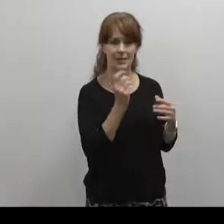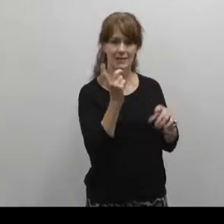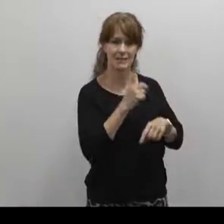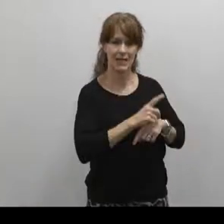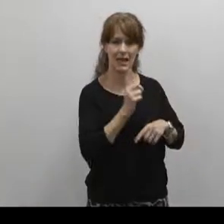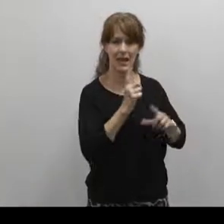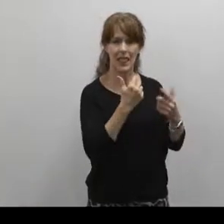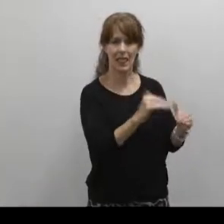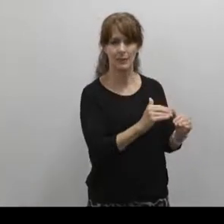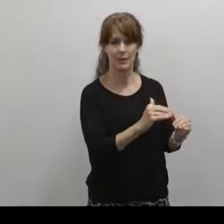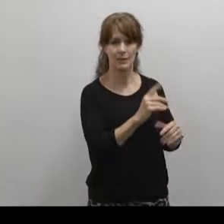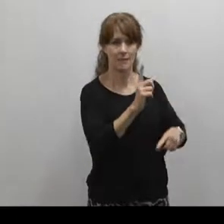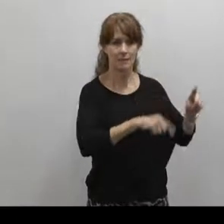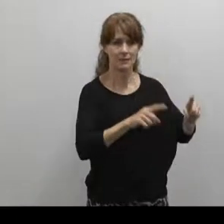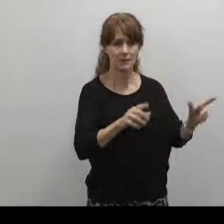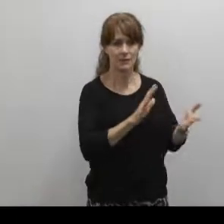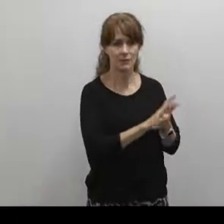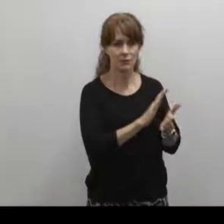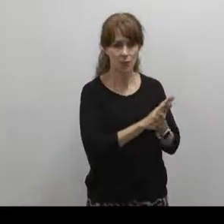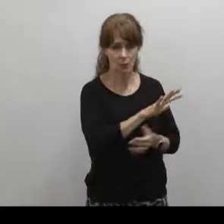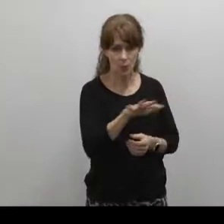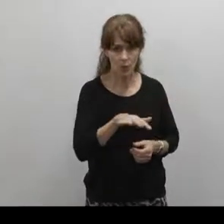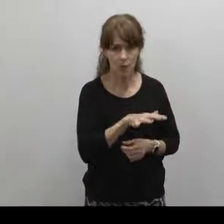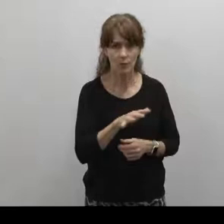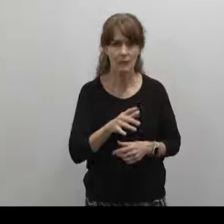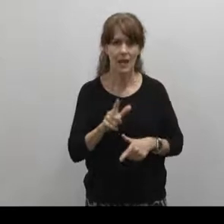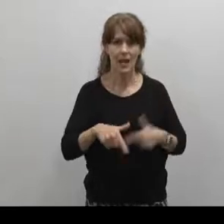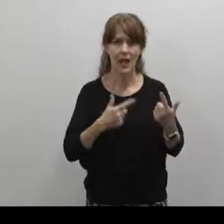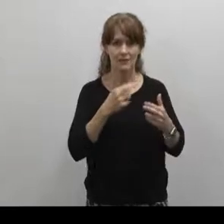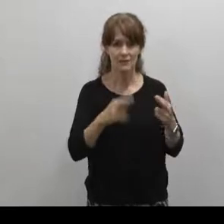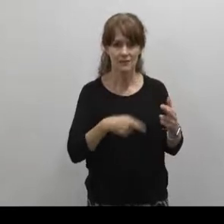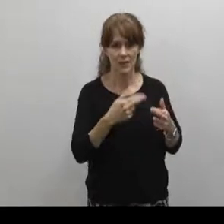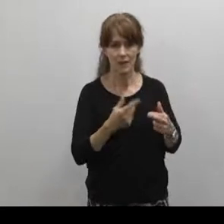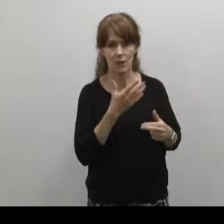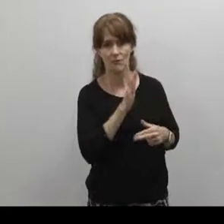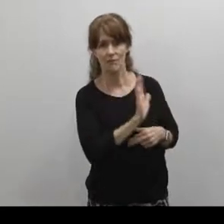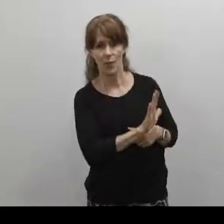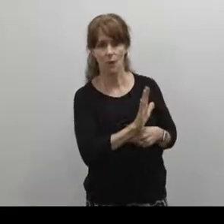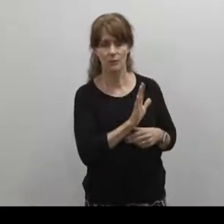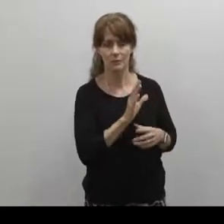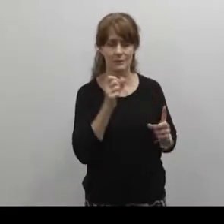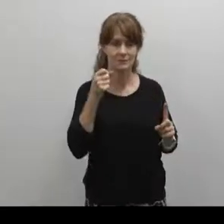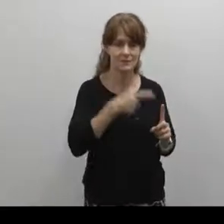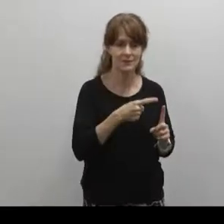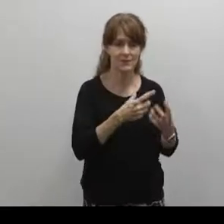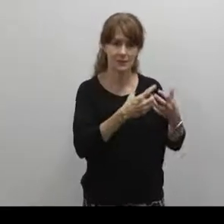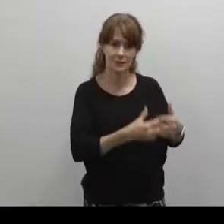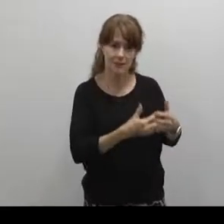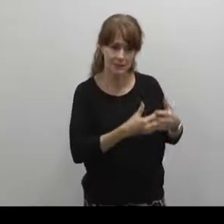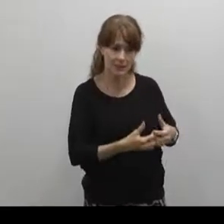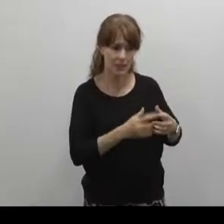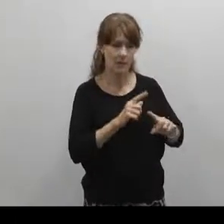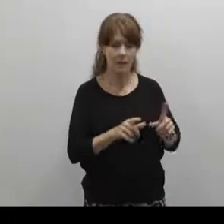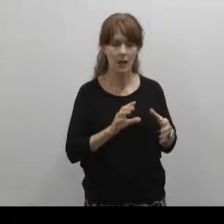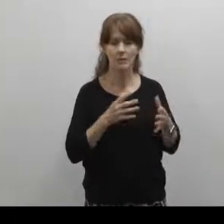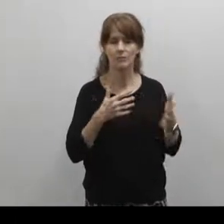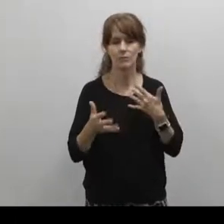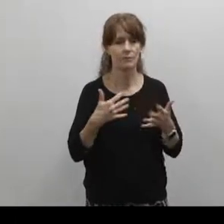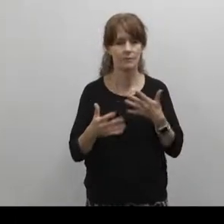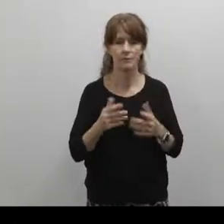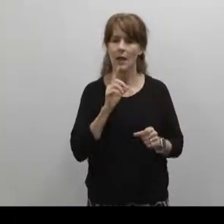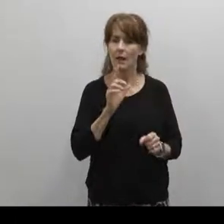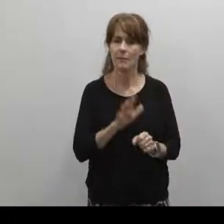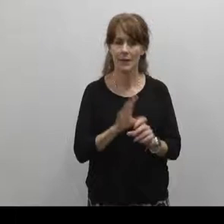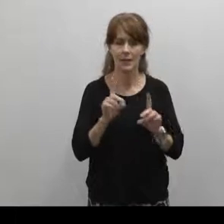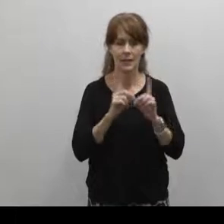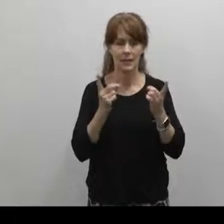toàn đăng thay dùng nâng ai cắt bằng thoi nâng bọc bằng với cháu bán nữ chân nằm nà